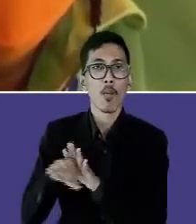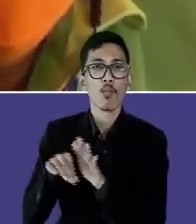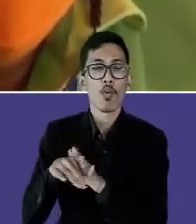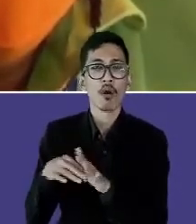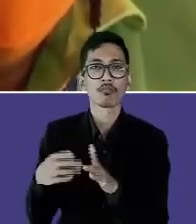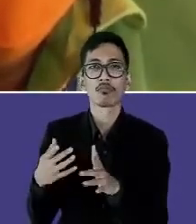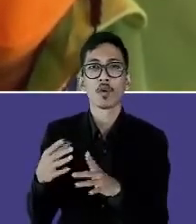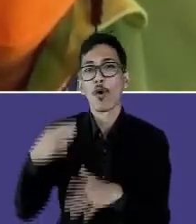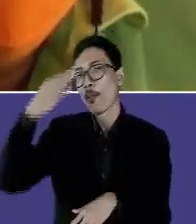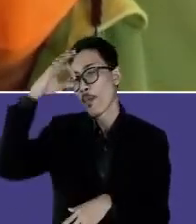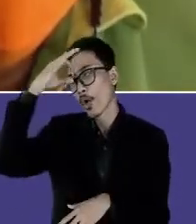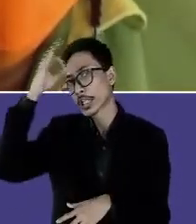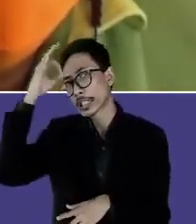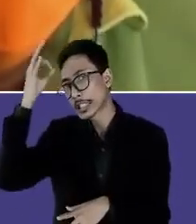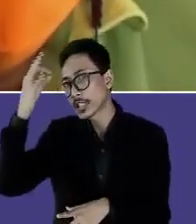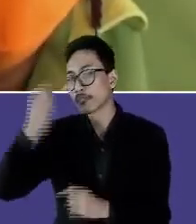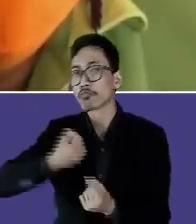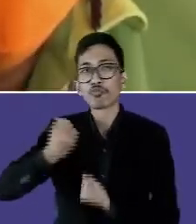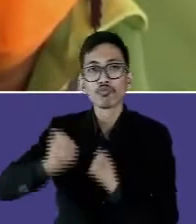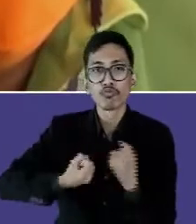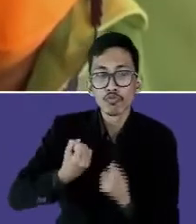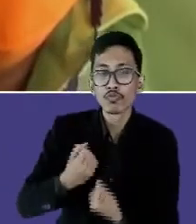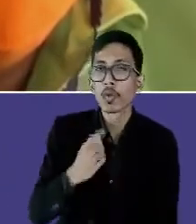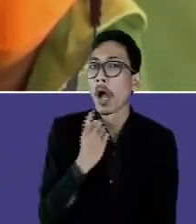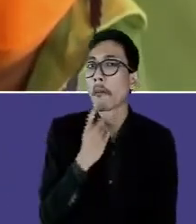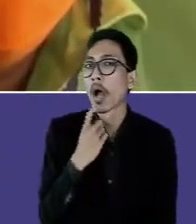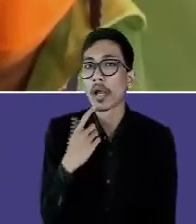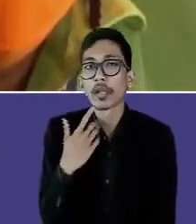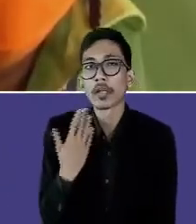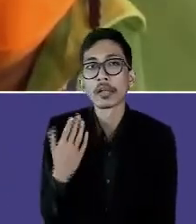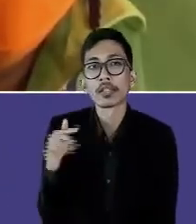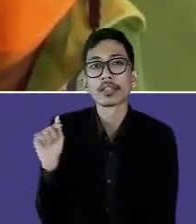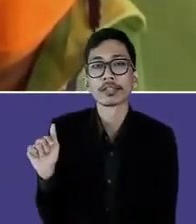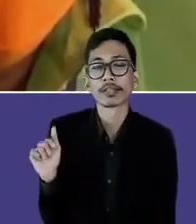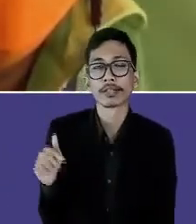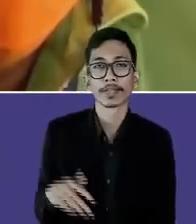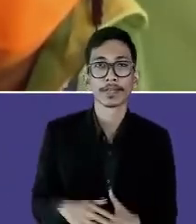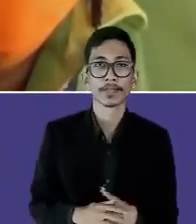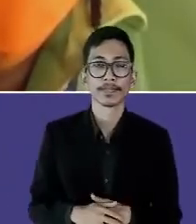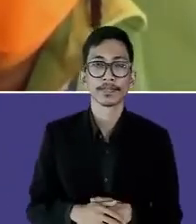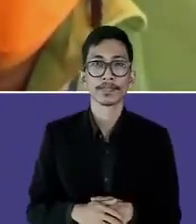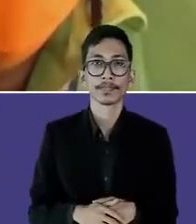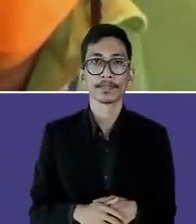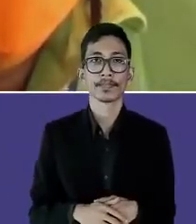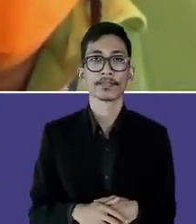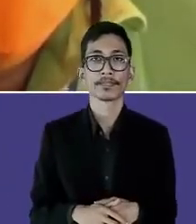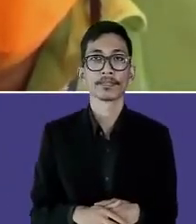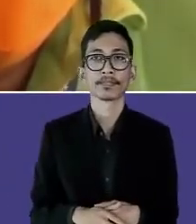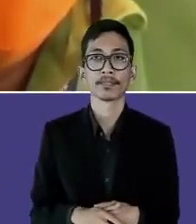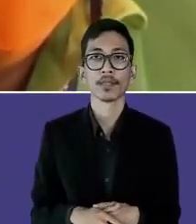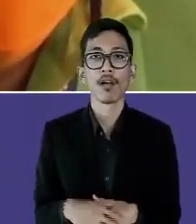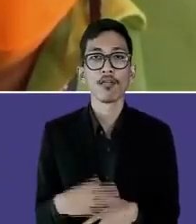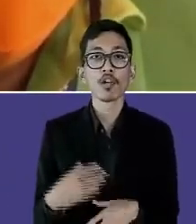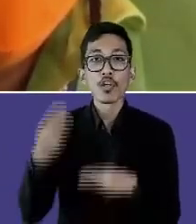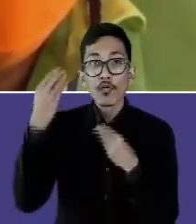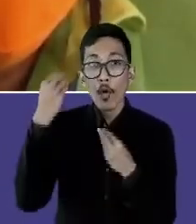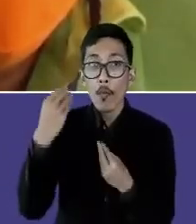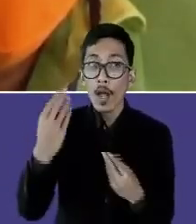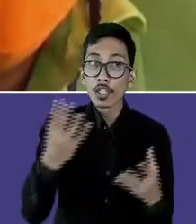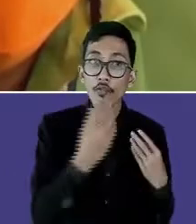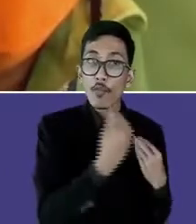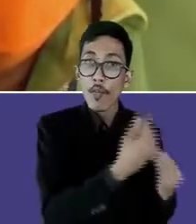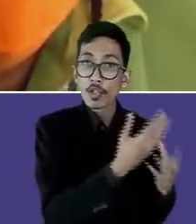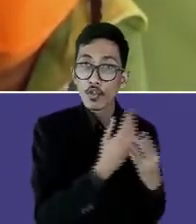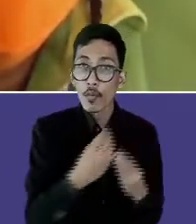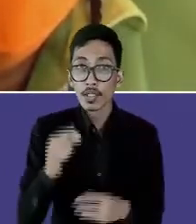Lilis yang dilakukan Bapak dengan jajaran dan tim yang ada ya untuk menyebarkan informasi dan juga